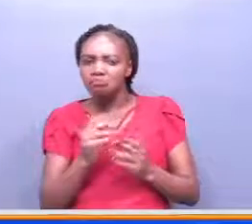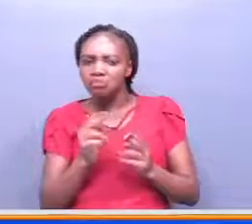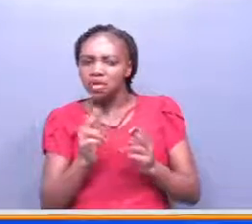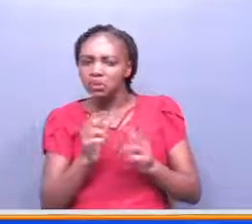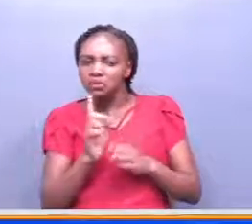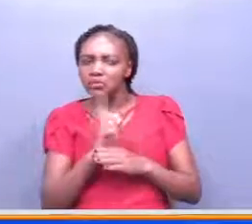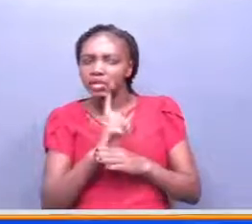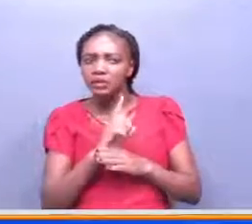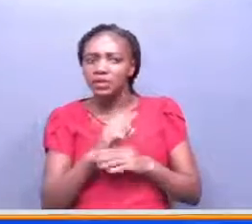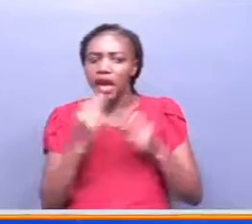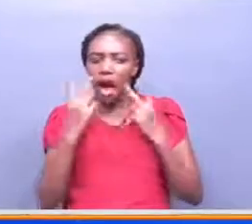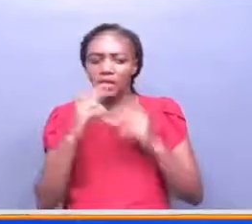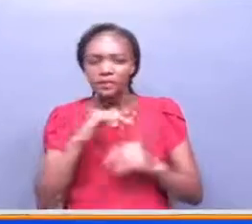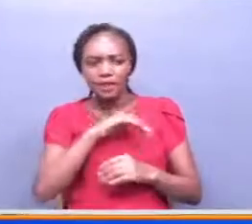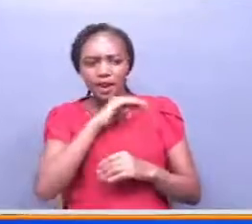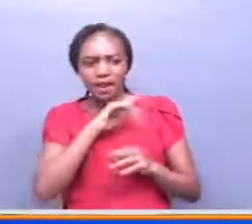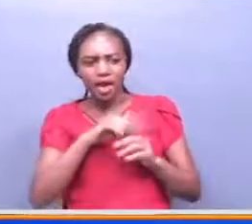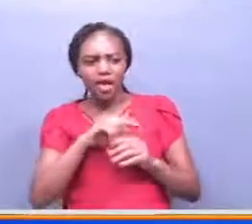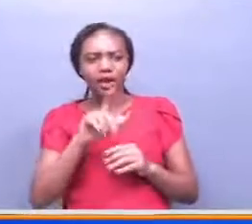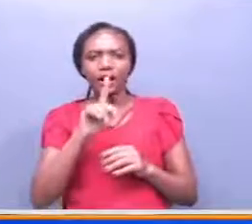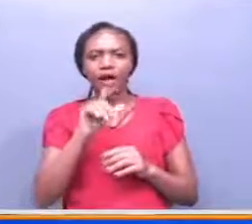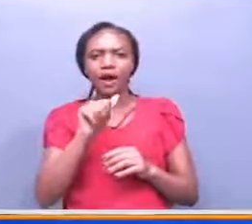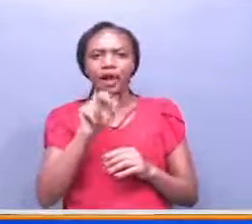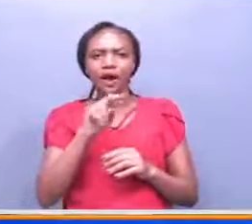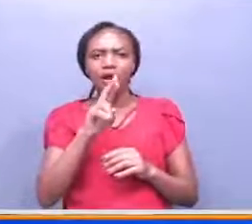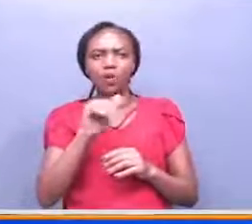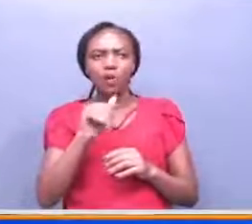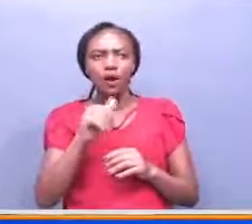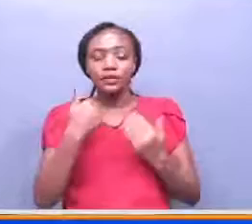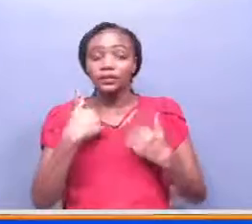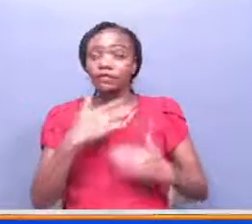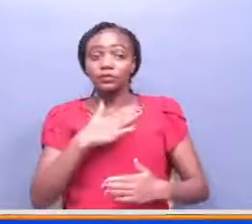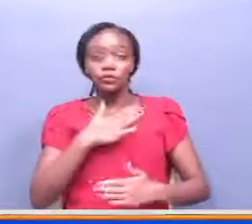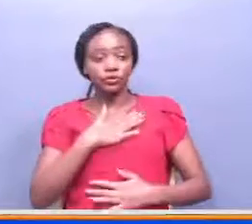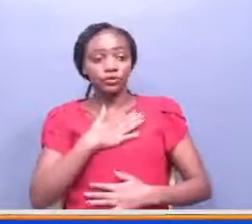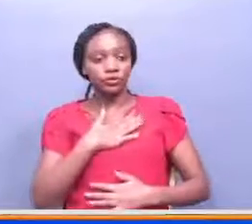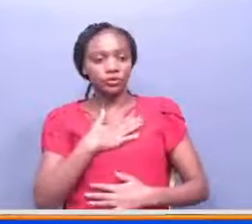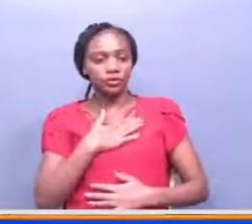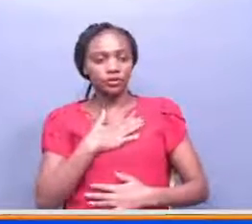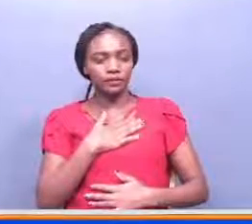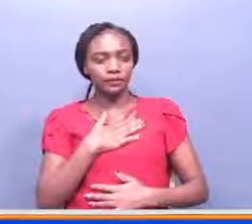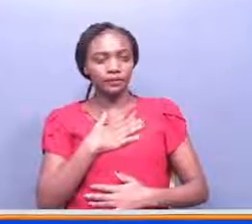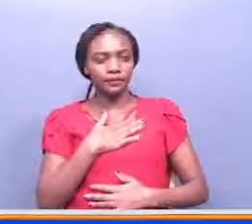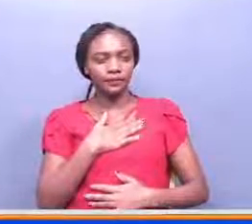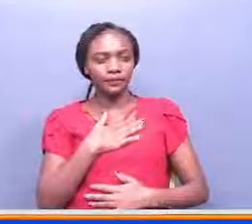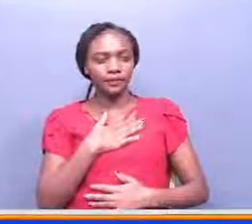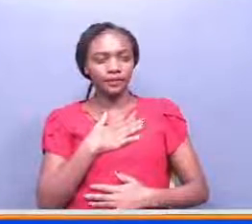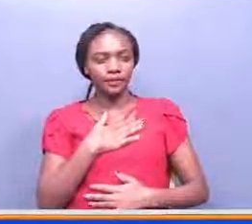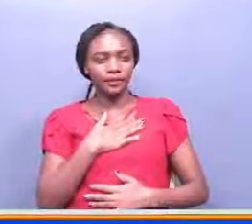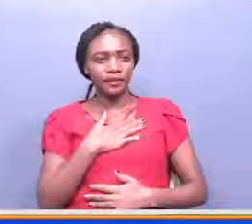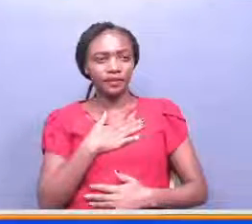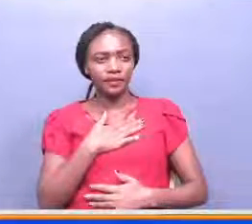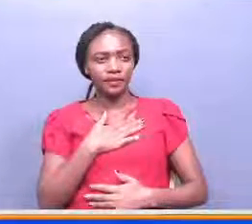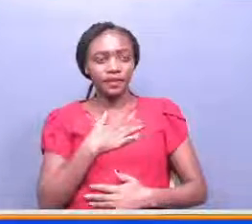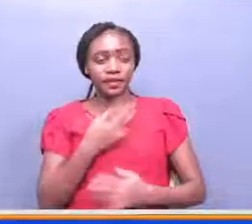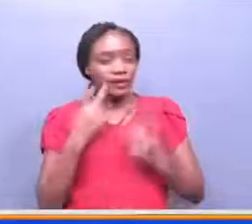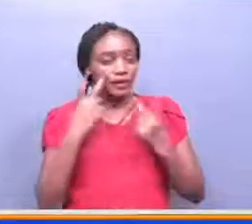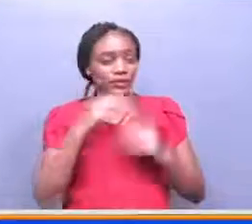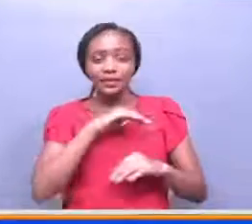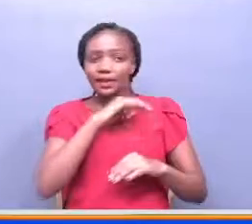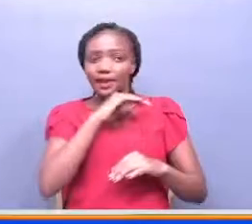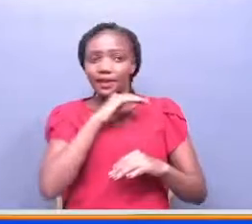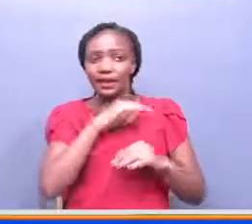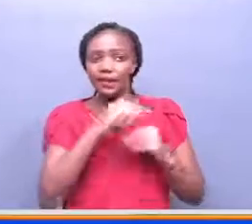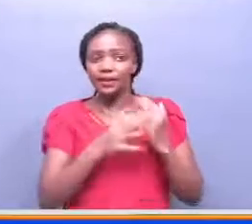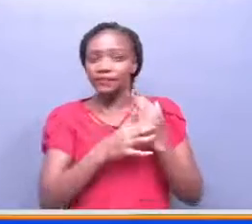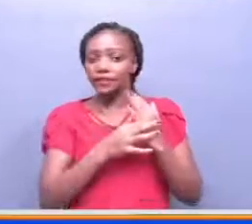uni Martha Karua, you know, it was something like it was something major for him. Because unaona naweza sema, you know, Raila ni is a very